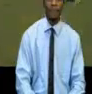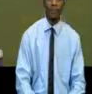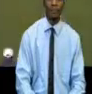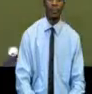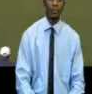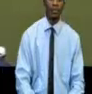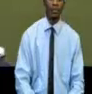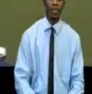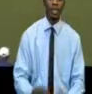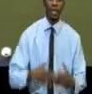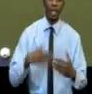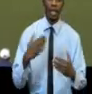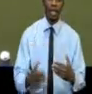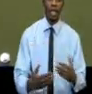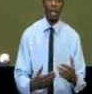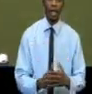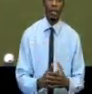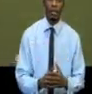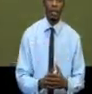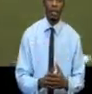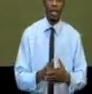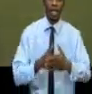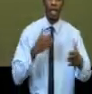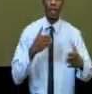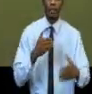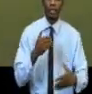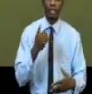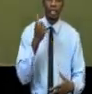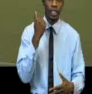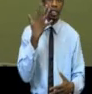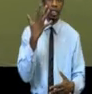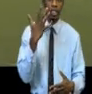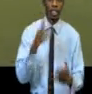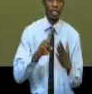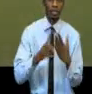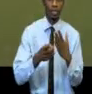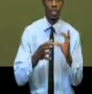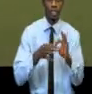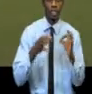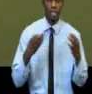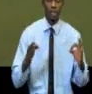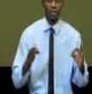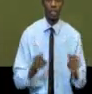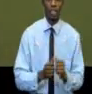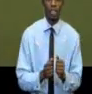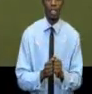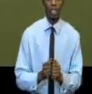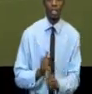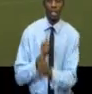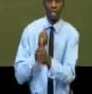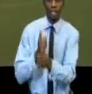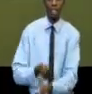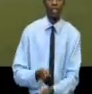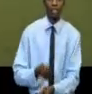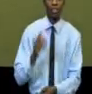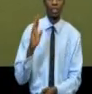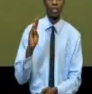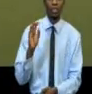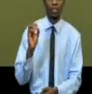À 15 minutes de la fin du match, Ben Malango profite d'une erreur de Cassongo Robinho pour marquer le quatrième but de Don Bosco.